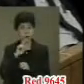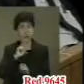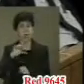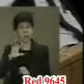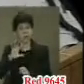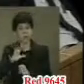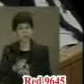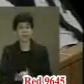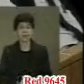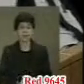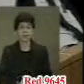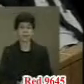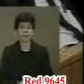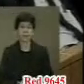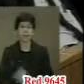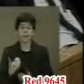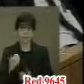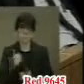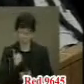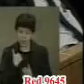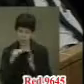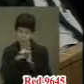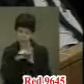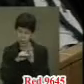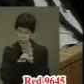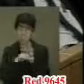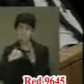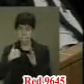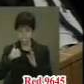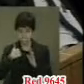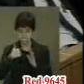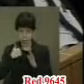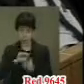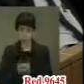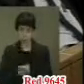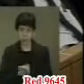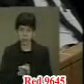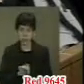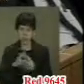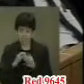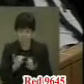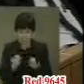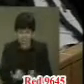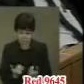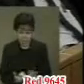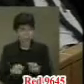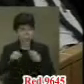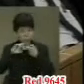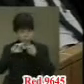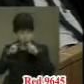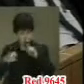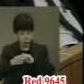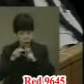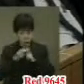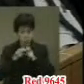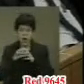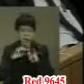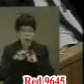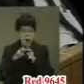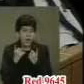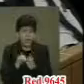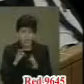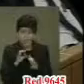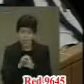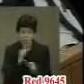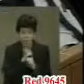2535มีความตอนหนึ่งว่าปัญหาของวันนี้ไม่ใช่ปัญหาของ